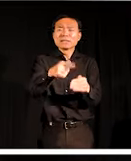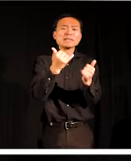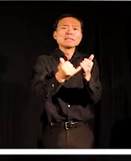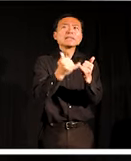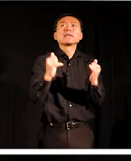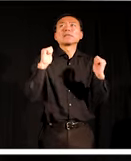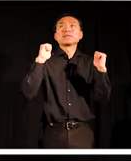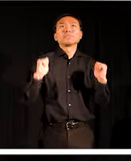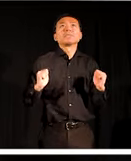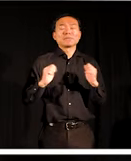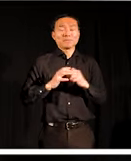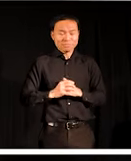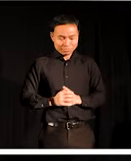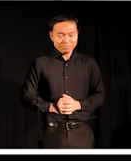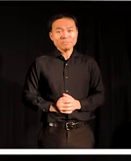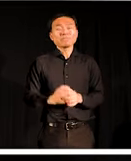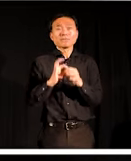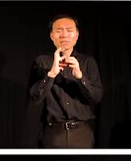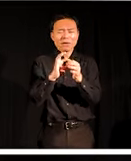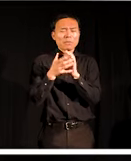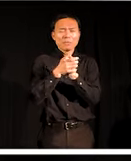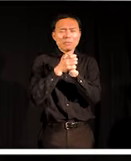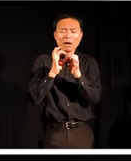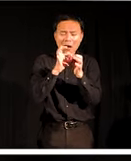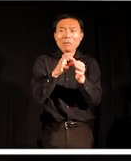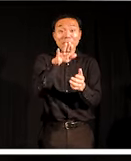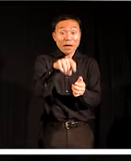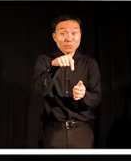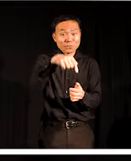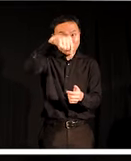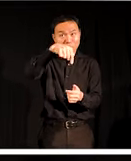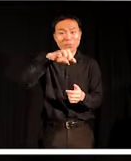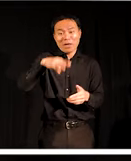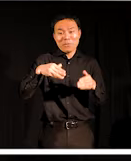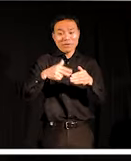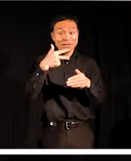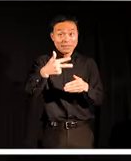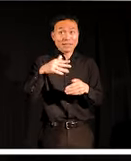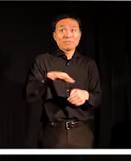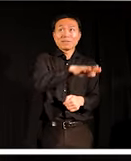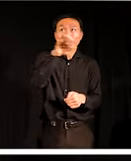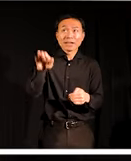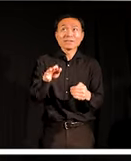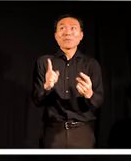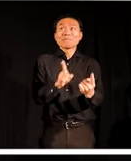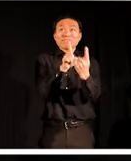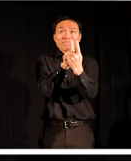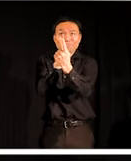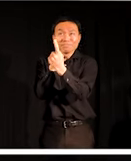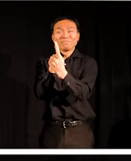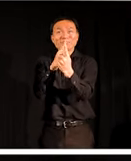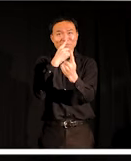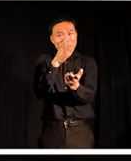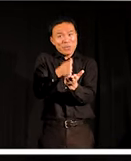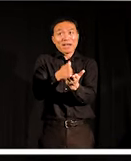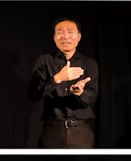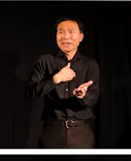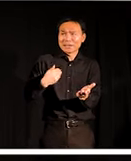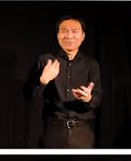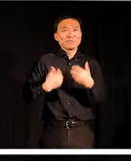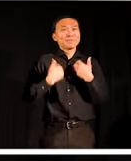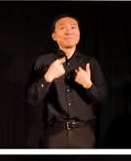ますだからこのようなゆかりのある場所でえ皆さんとお会いしお話ができることをとても嬉しく思ってますよろしくお